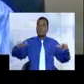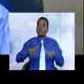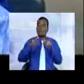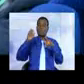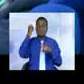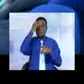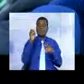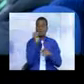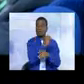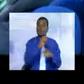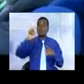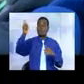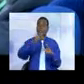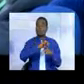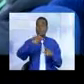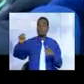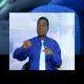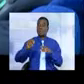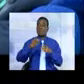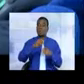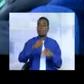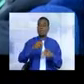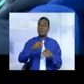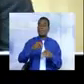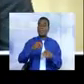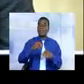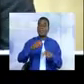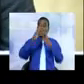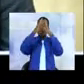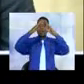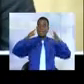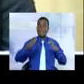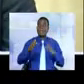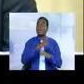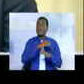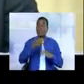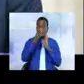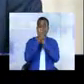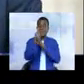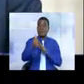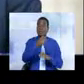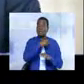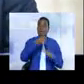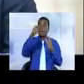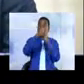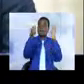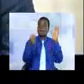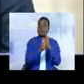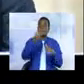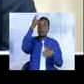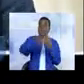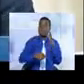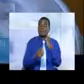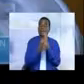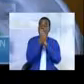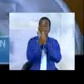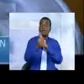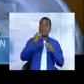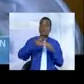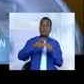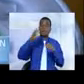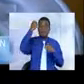CEDEAO, les premières normes harmonisées, l'infrastructure qualité de la CEDEAO et les tests du prix qualité de la